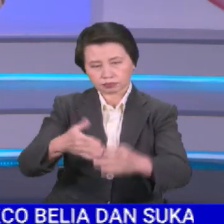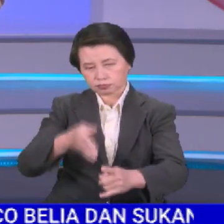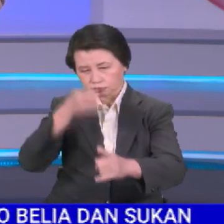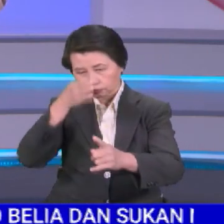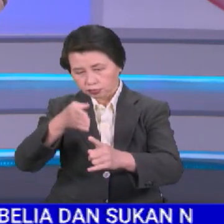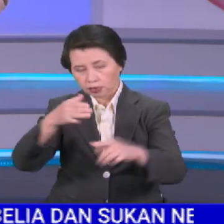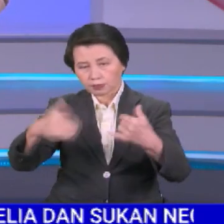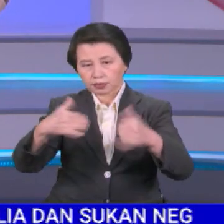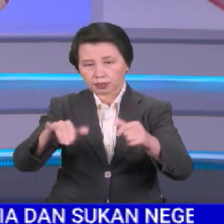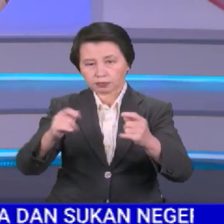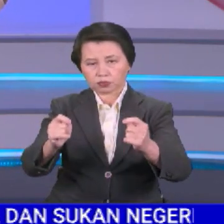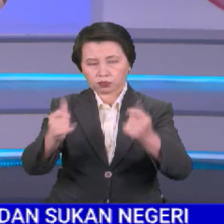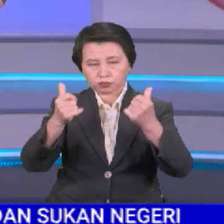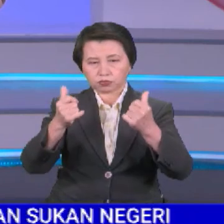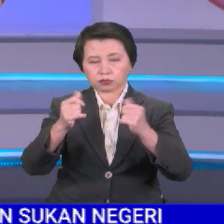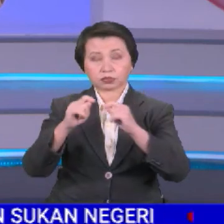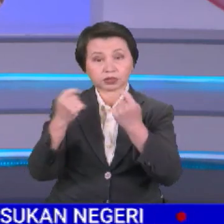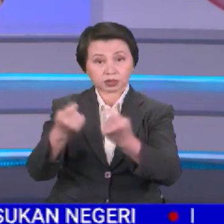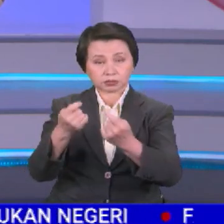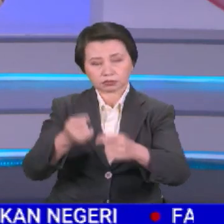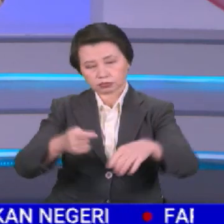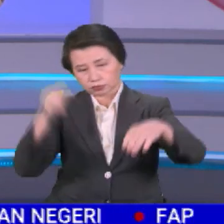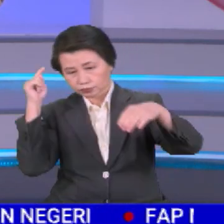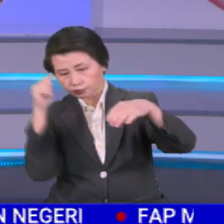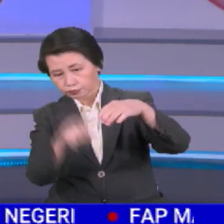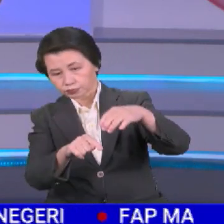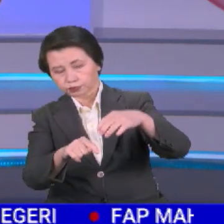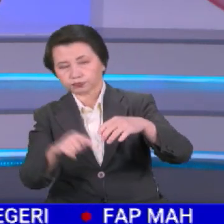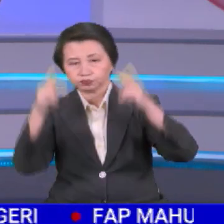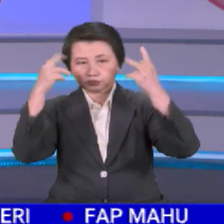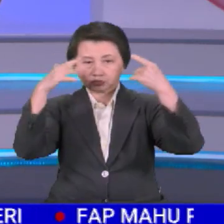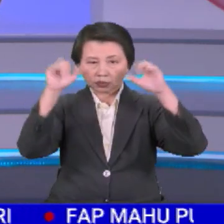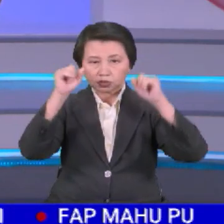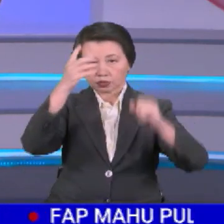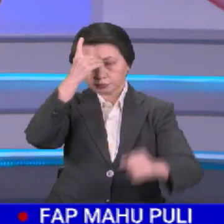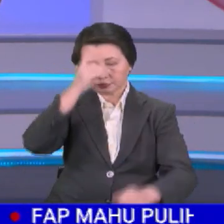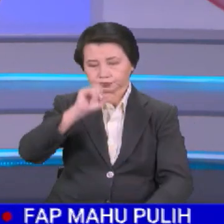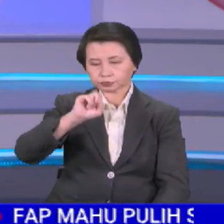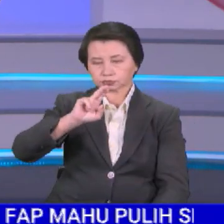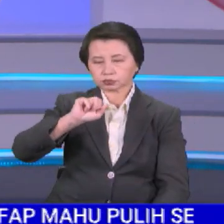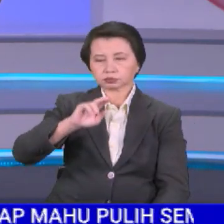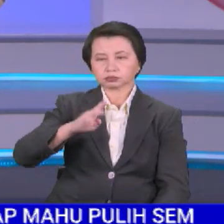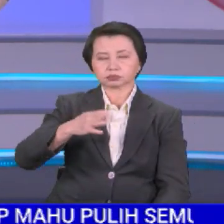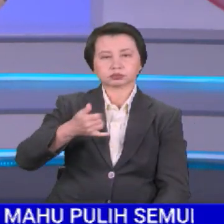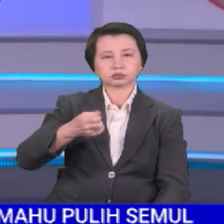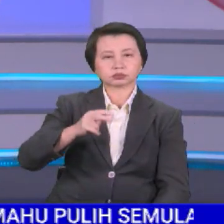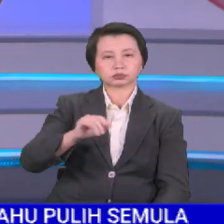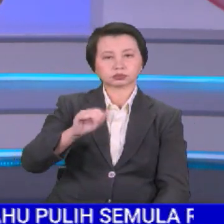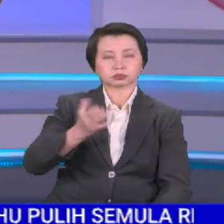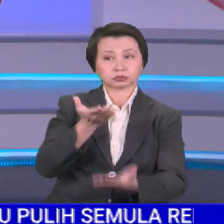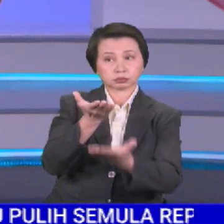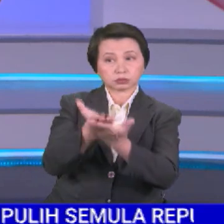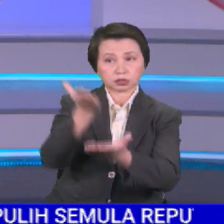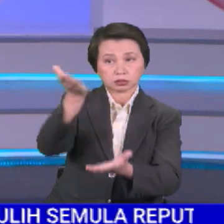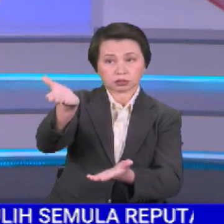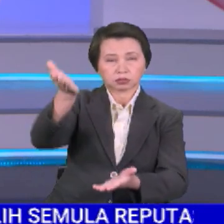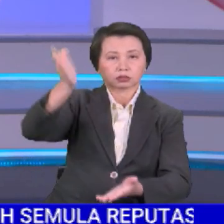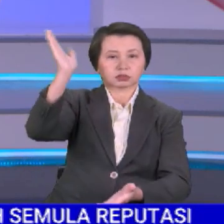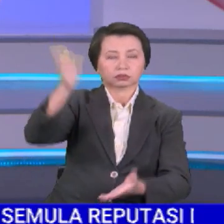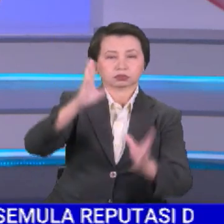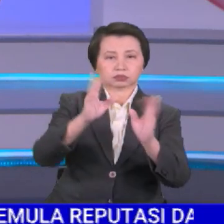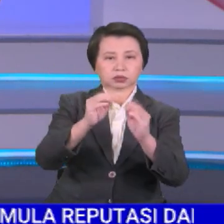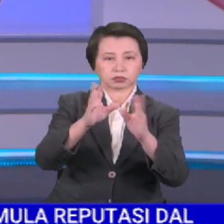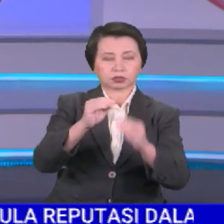teknik pemain Speedy Tigers menjaringkan gol. Menurut Presidennya Datuk Seri Subhan Kamal, cadangan akan dibentangkan pada mesyuarat